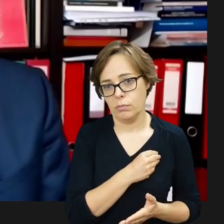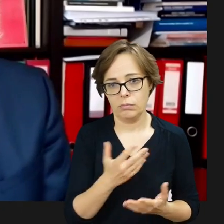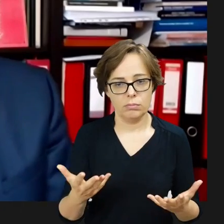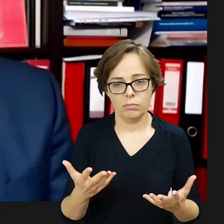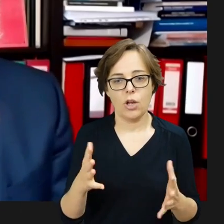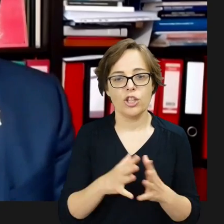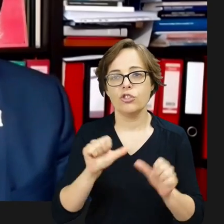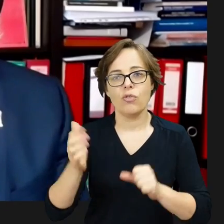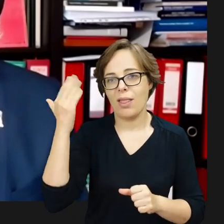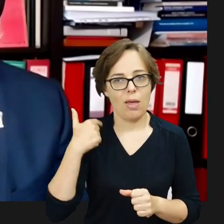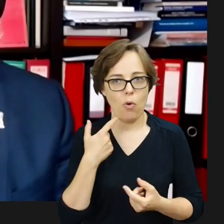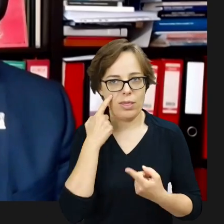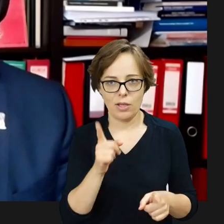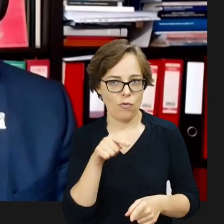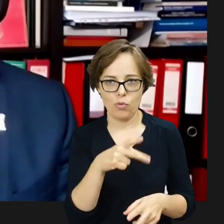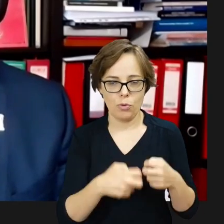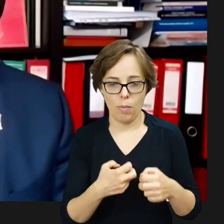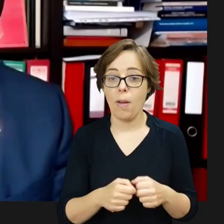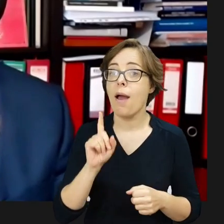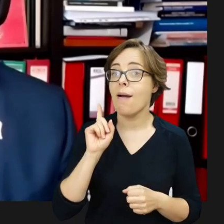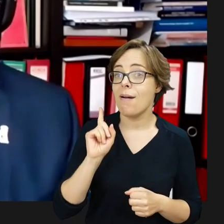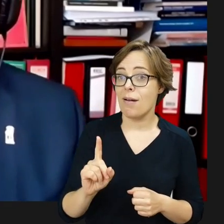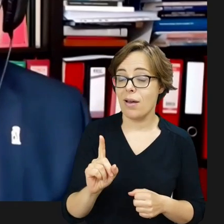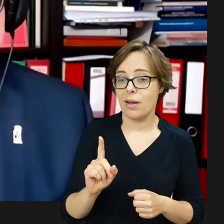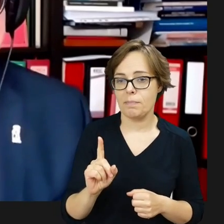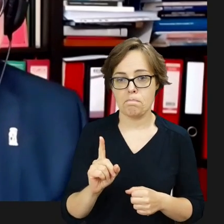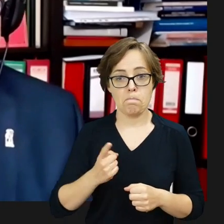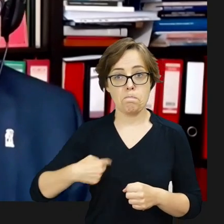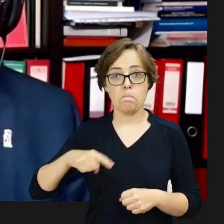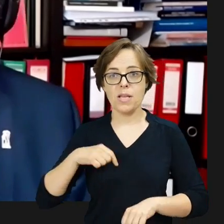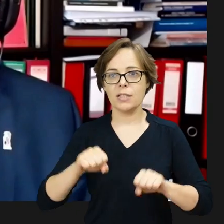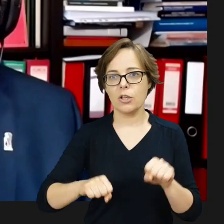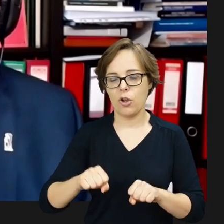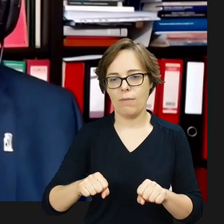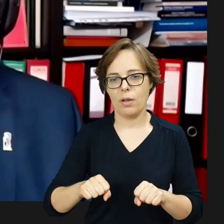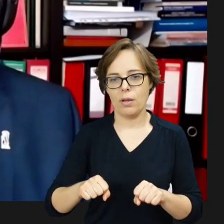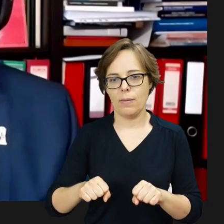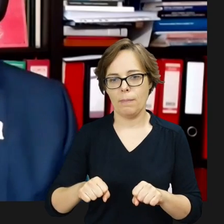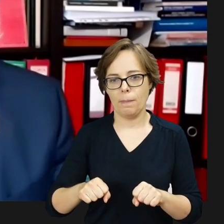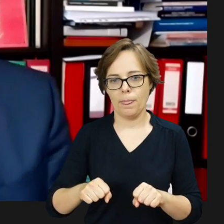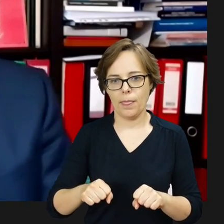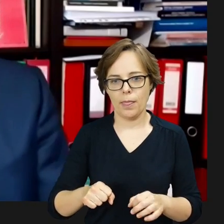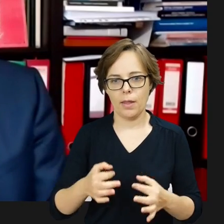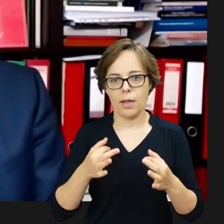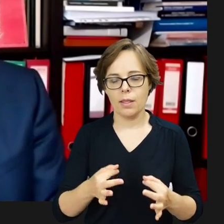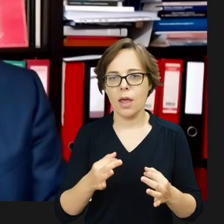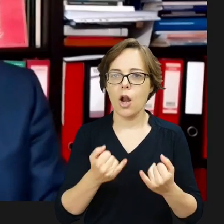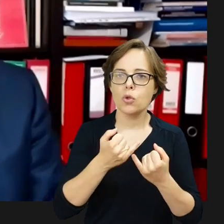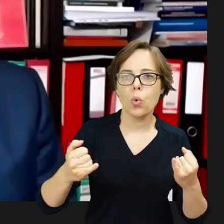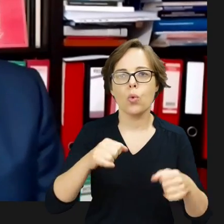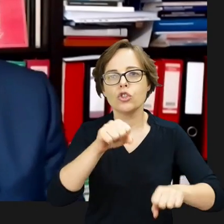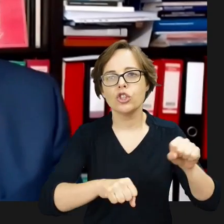temu, ale odkąd my jako sędziowie staliśmy się stronami postępowań, jest ich coraz